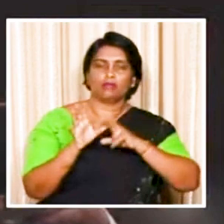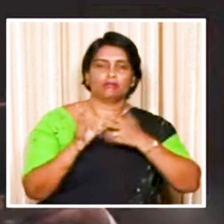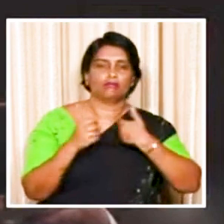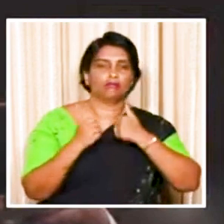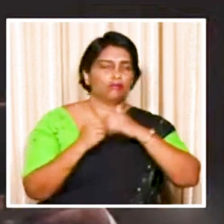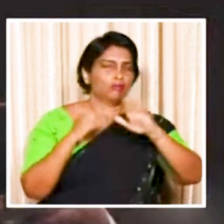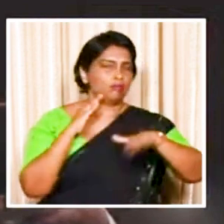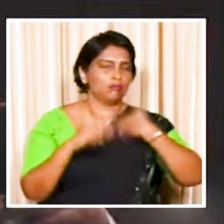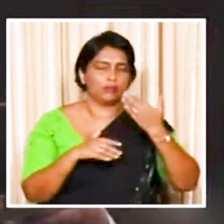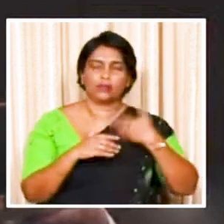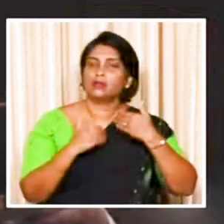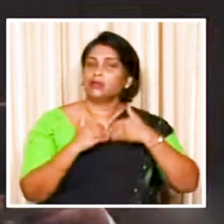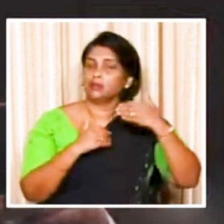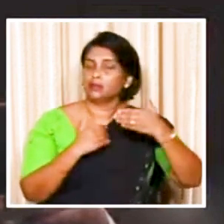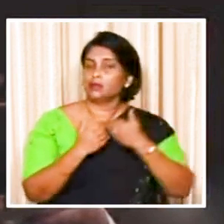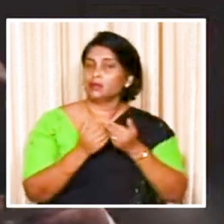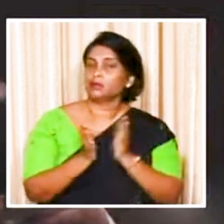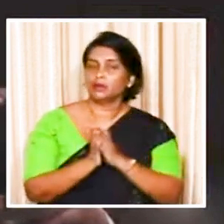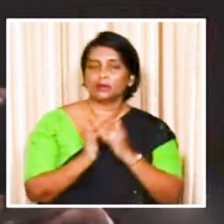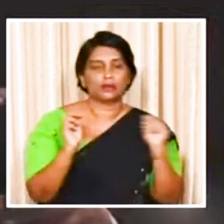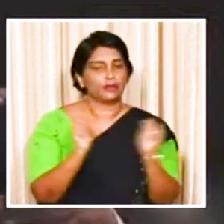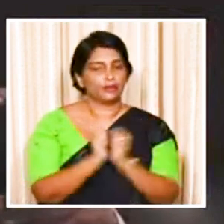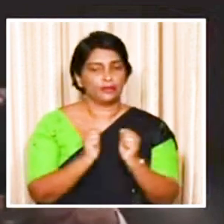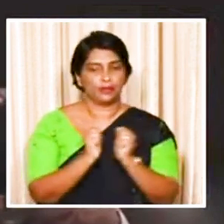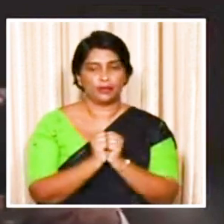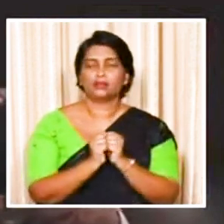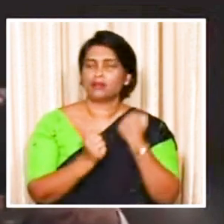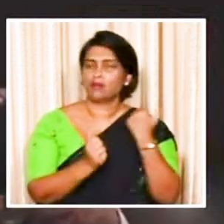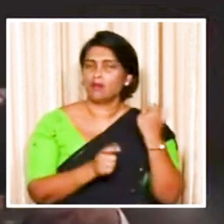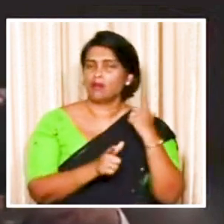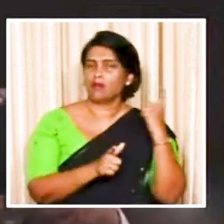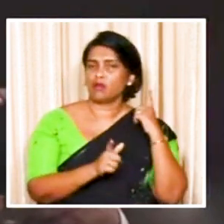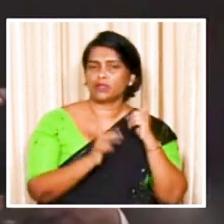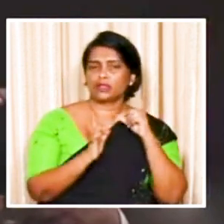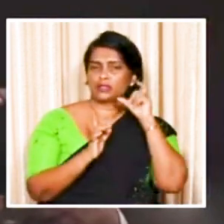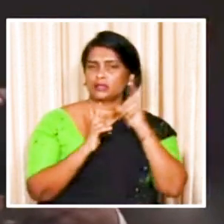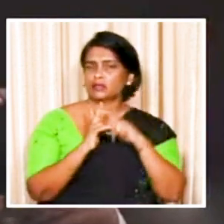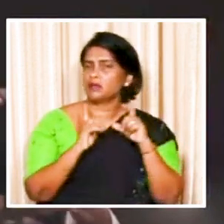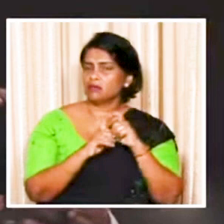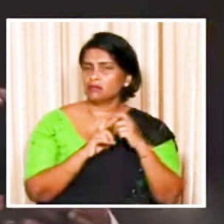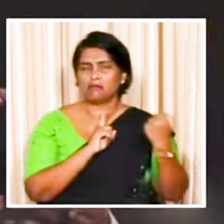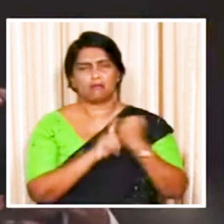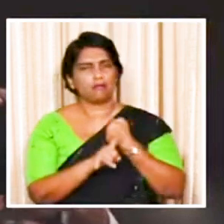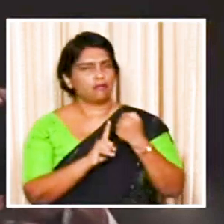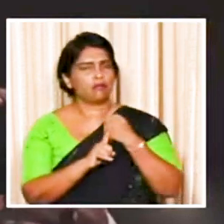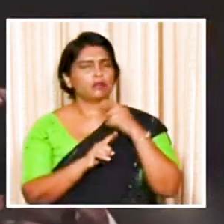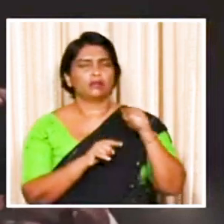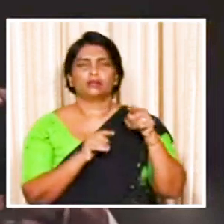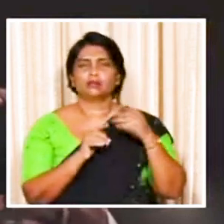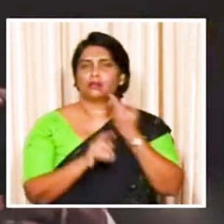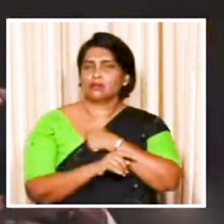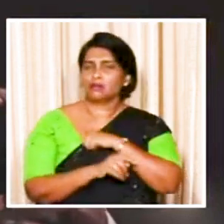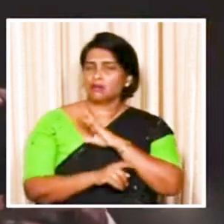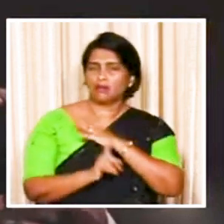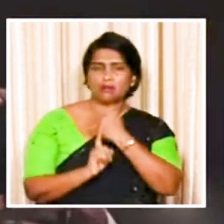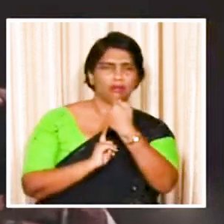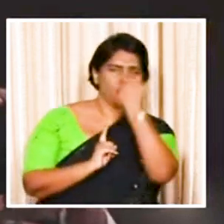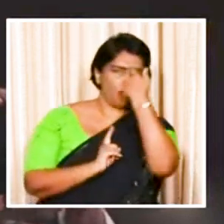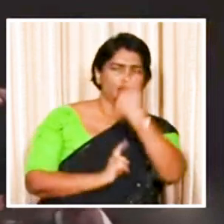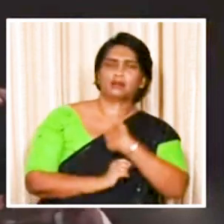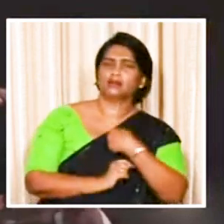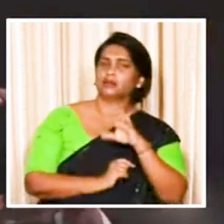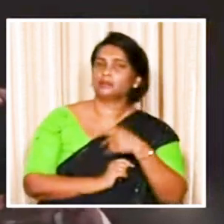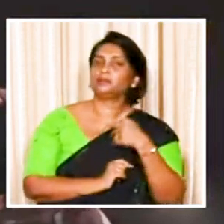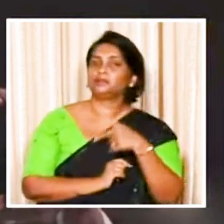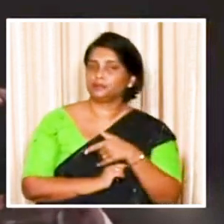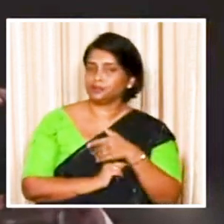தன்னுடைய செயல்பாடுகளுக்கு புலனாய்வுத்துறையினருடைய நெருக்கடிகளும் இந்த தேரருடைய நெருக்கடிகளும் தொடர்ந்த வண்ணம் இருப்பதையும் அவர் தன்னுடைய